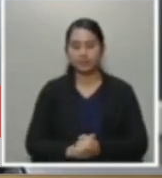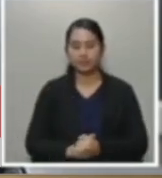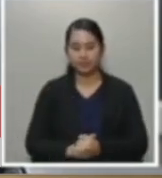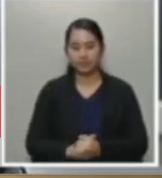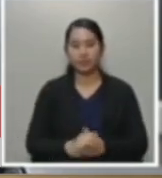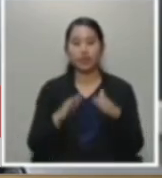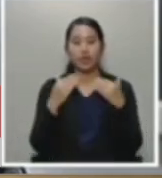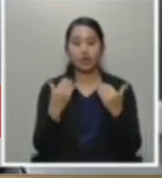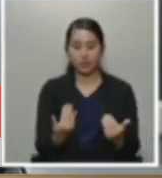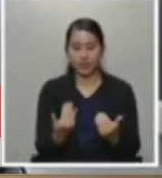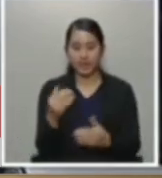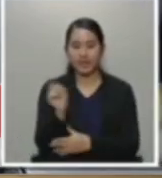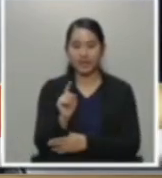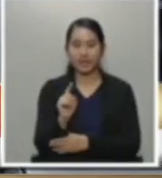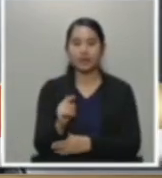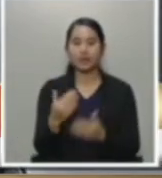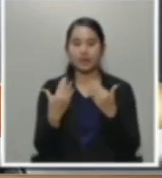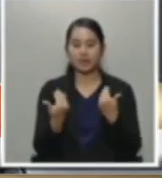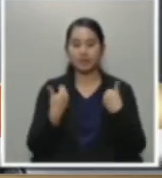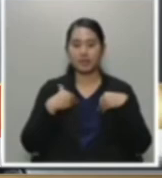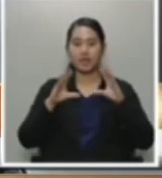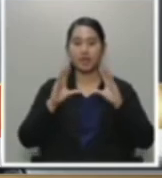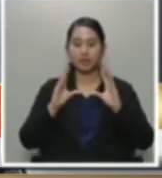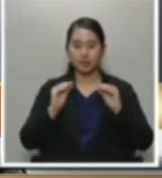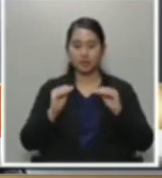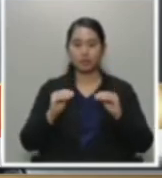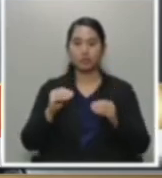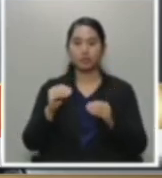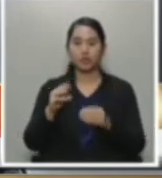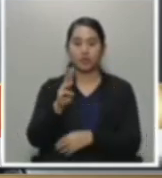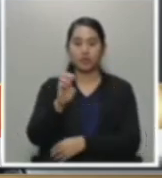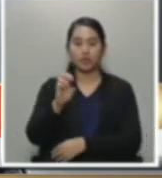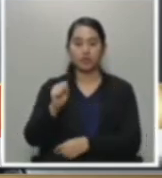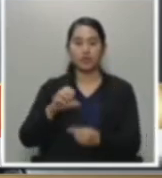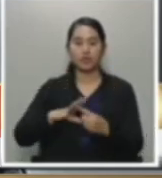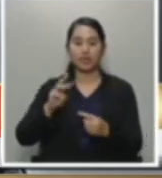แล้ววันนี้นะครับก็จะมีการประชุมวิสามัญนะครับ